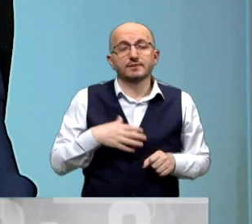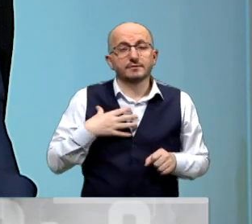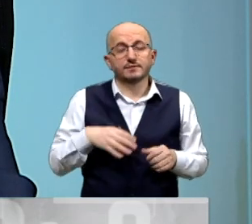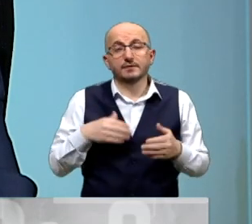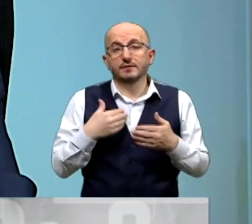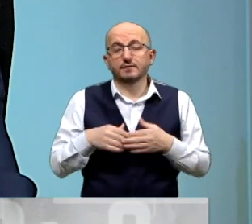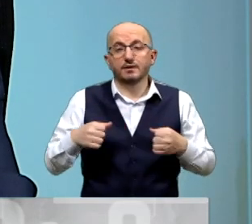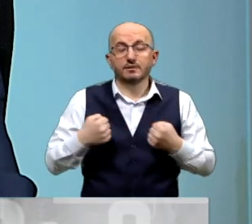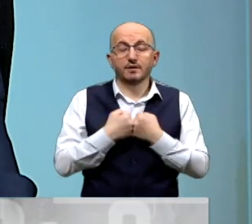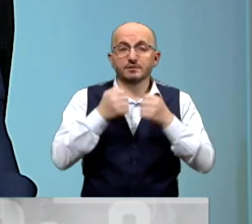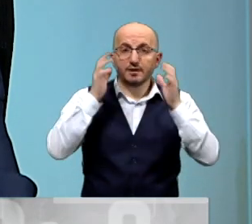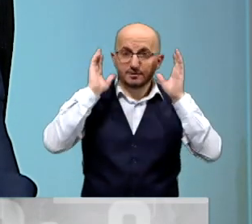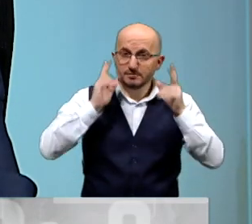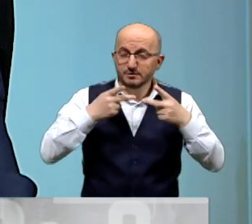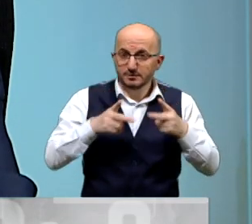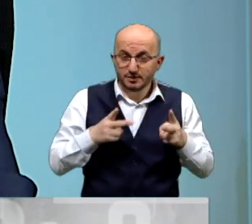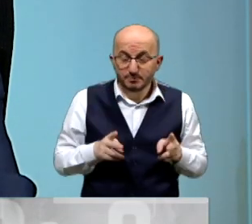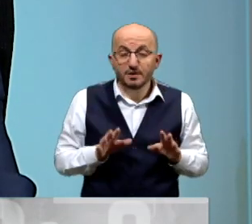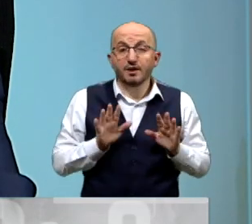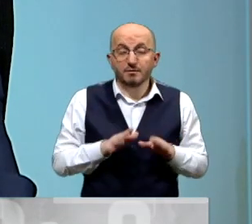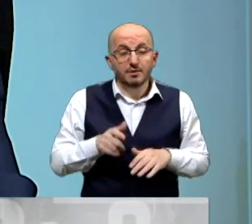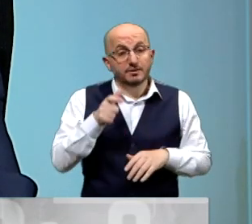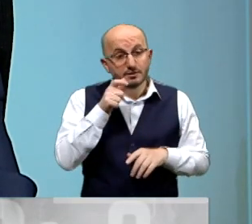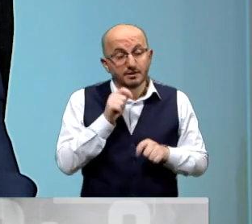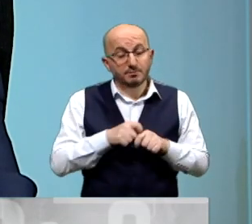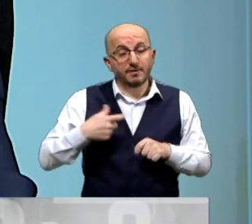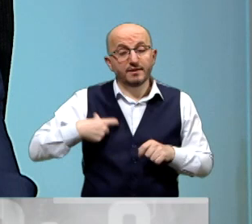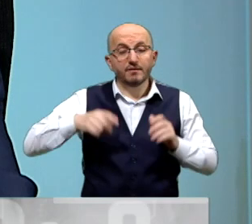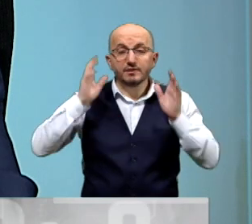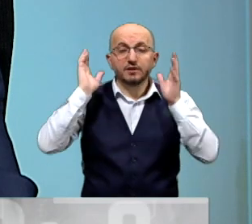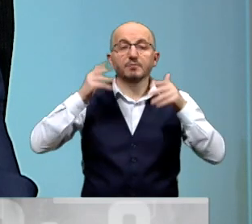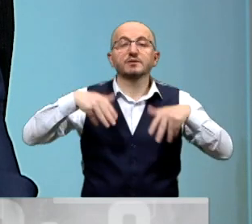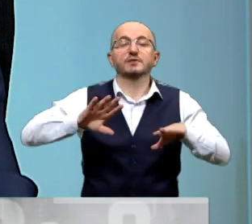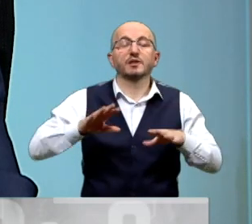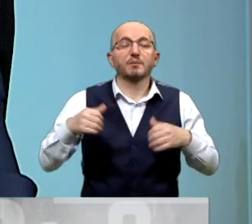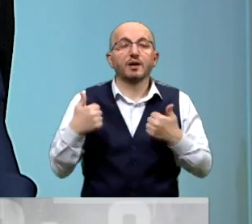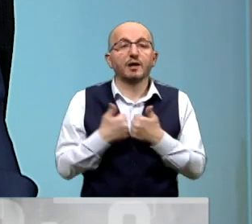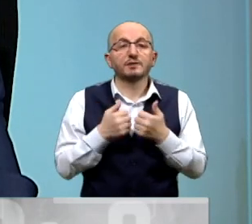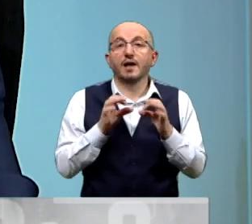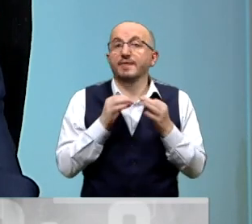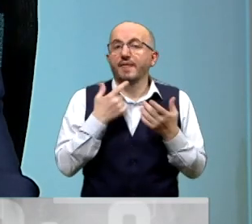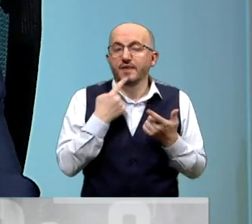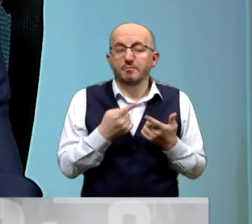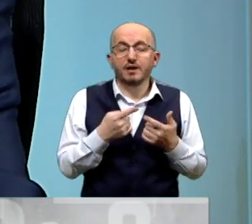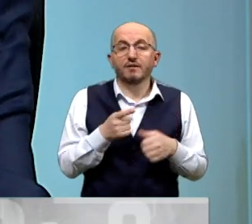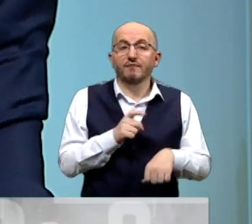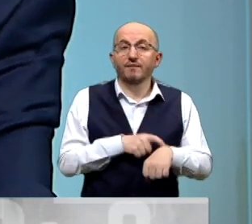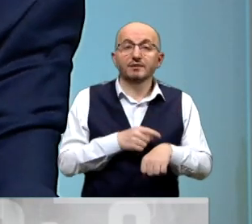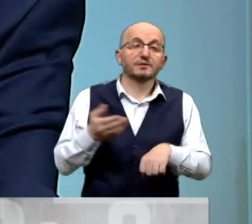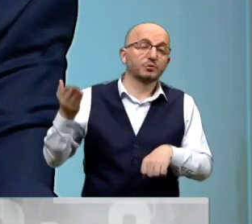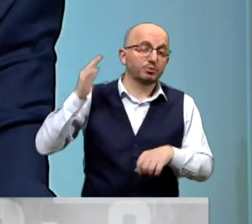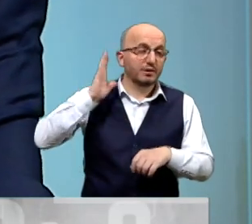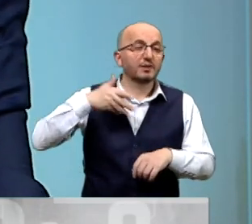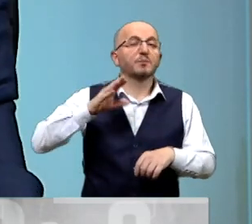kadar kaza namazı kılabilir Ama dikkat edelim Nafile namaz kılamaz kaza ne demek vaktinde kılamadığımız farzları